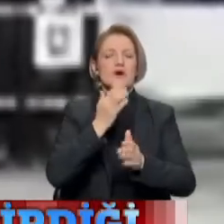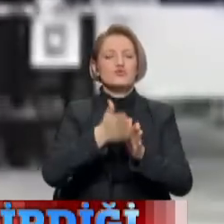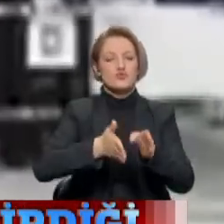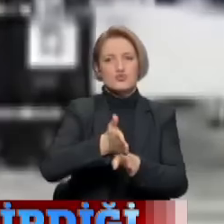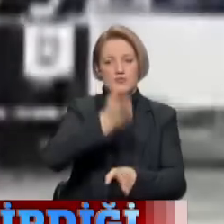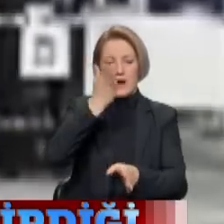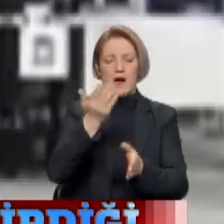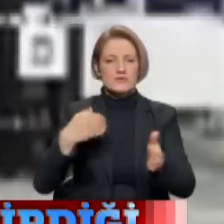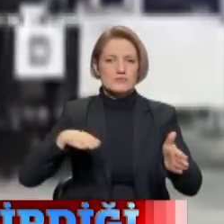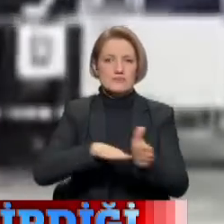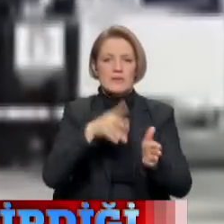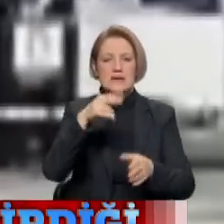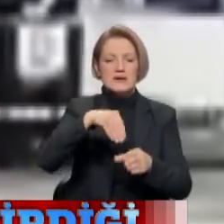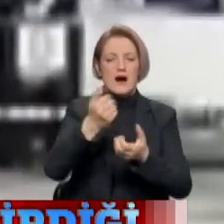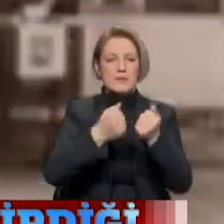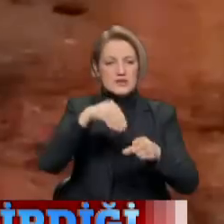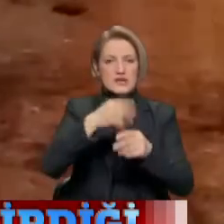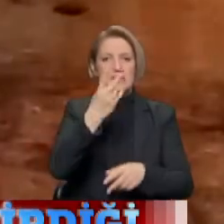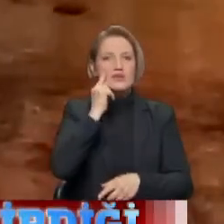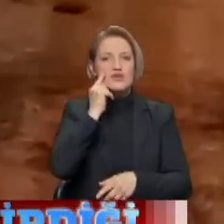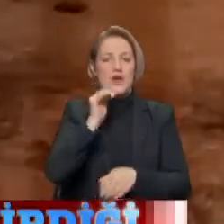çarpan aracın içindeki 2 kişi hayatını kaybetti.